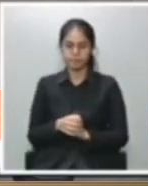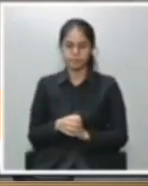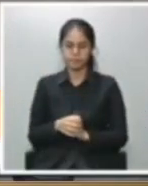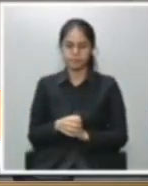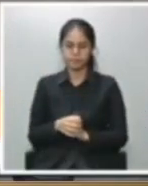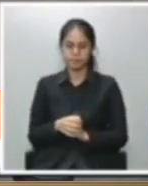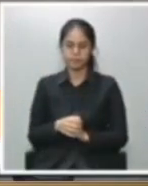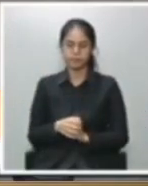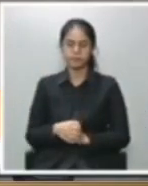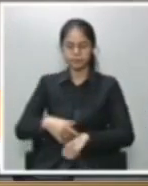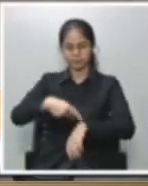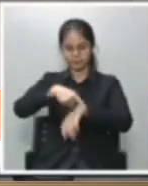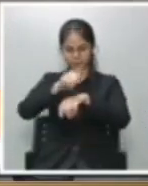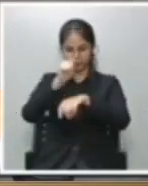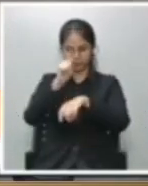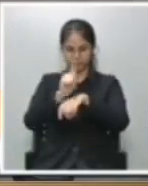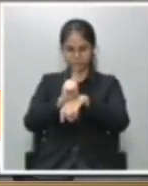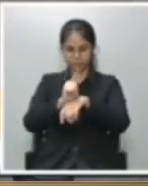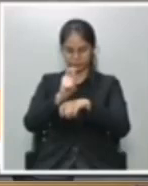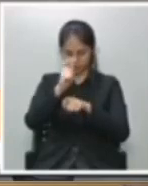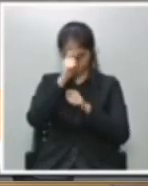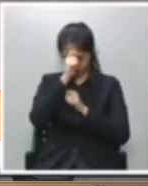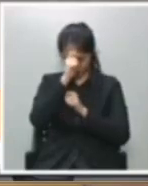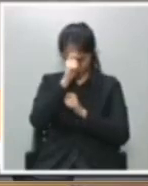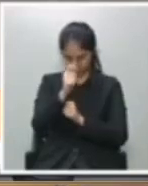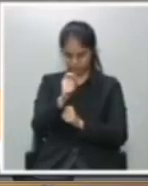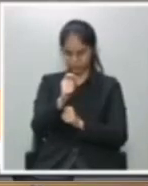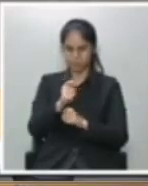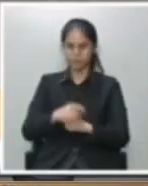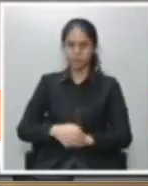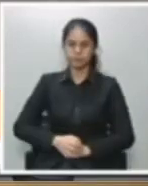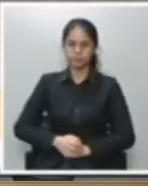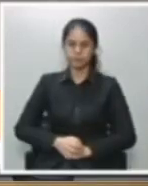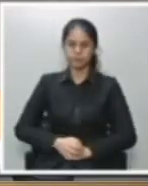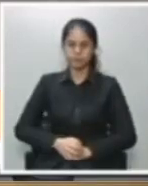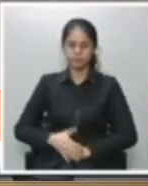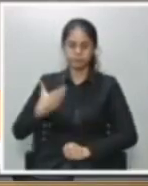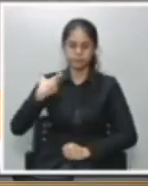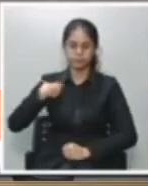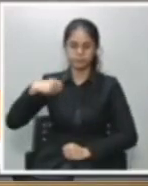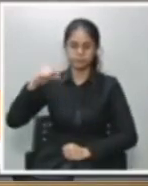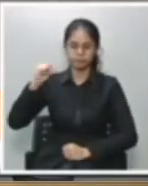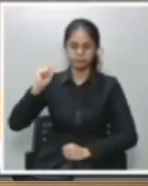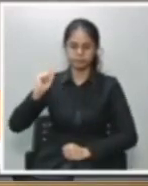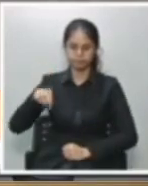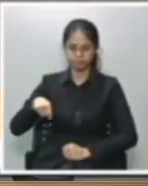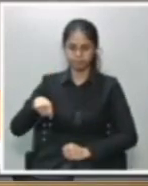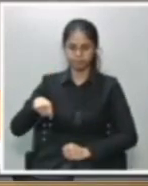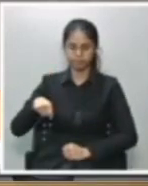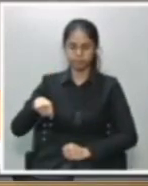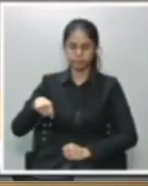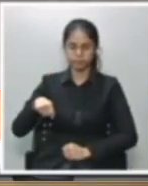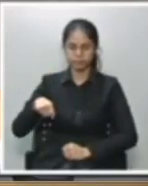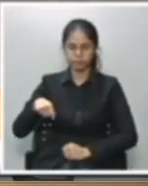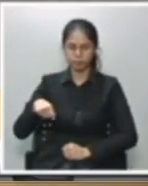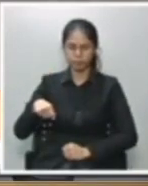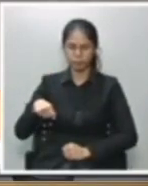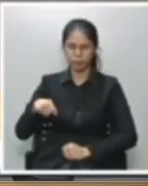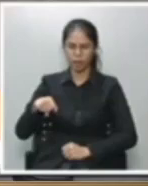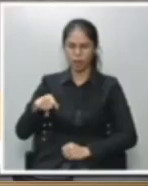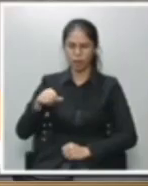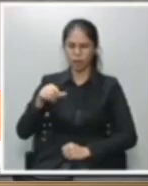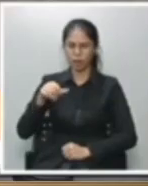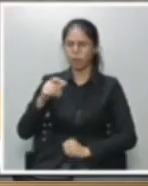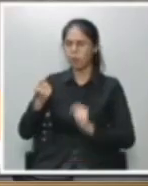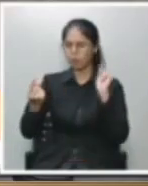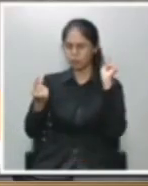ท่านประธานที่เคารพผมว่าศาลยุติธรรมเนี่ย มีคำพักพิพากษาที่เป็นแน